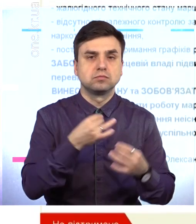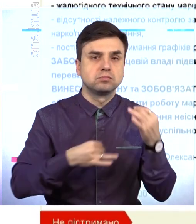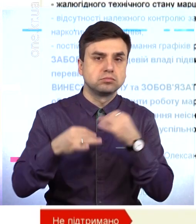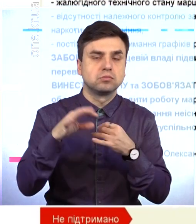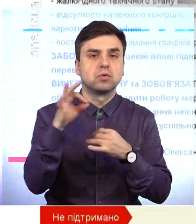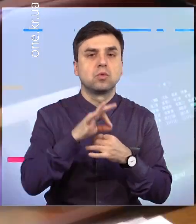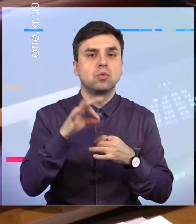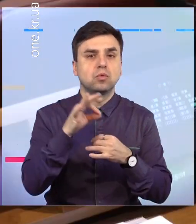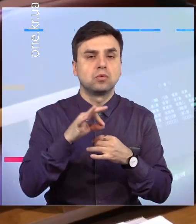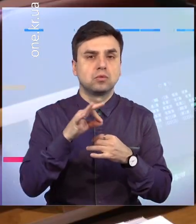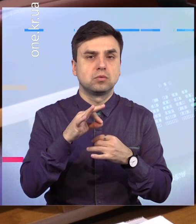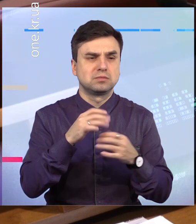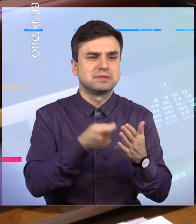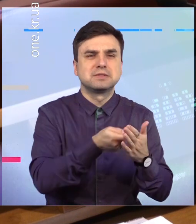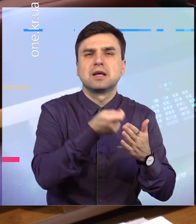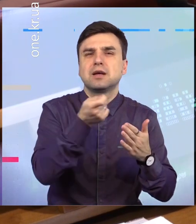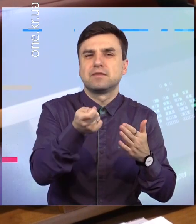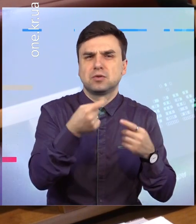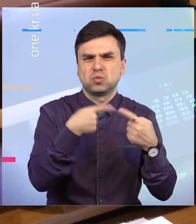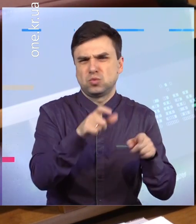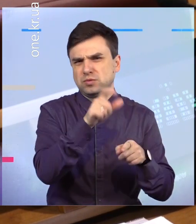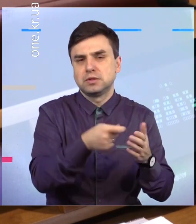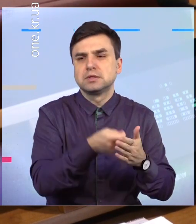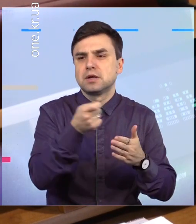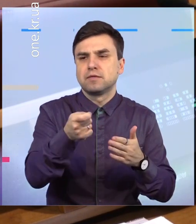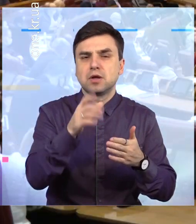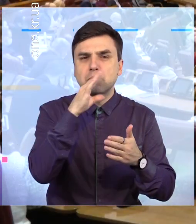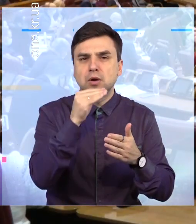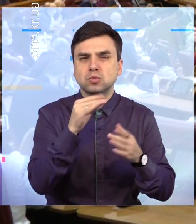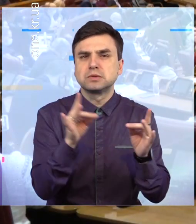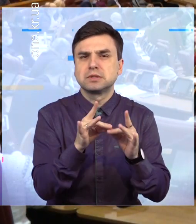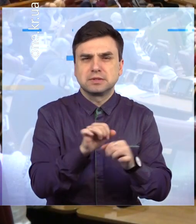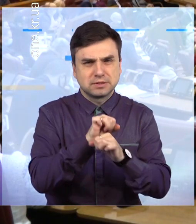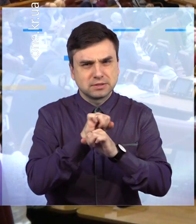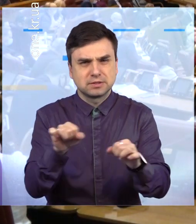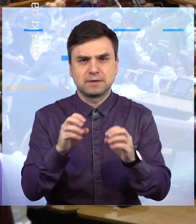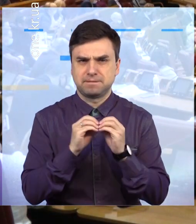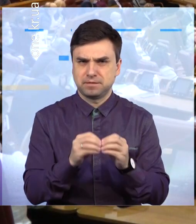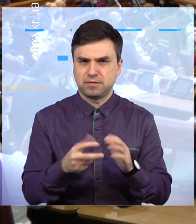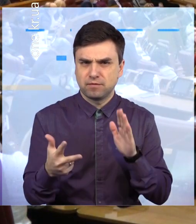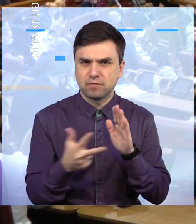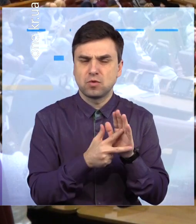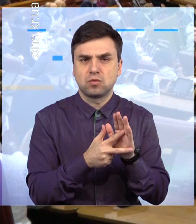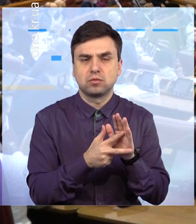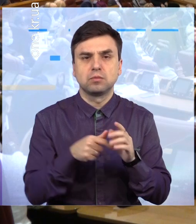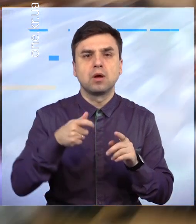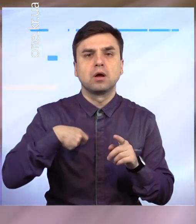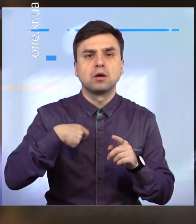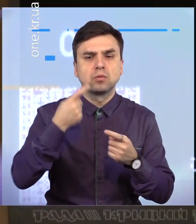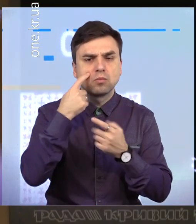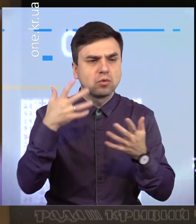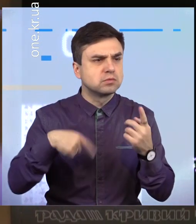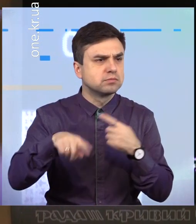проїзду в маршрутках. Втім, таке прошення відхилили. За проголосували лише 15 з 47 присутніх у сесійній залі